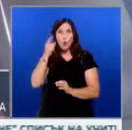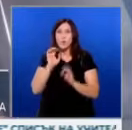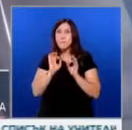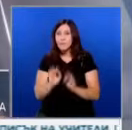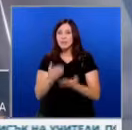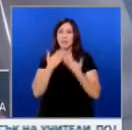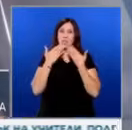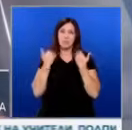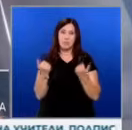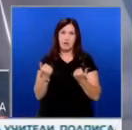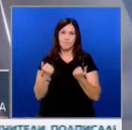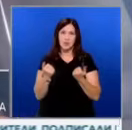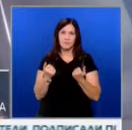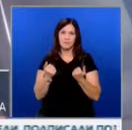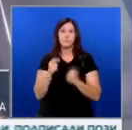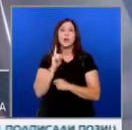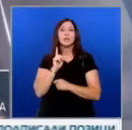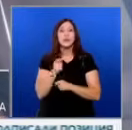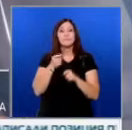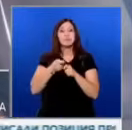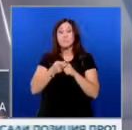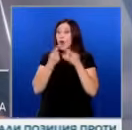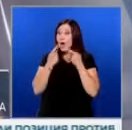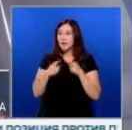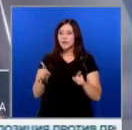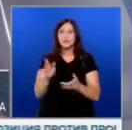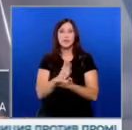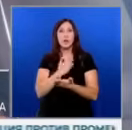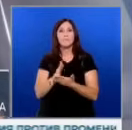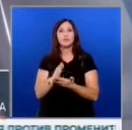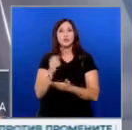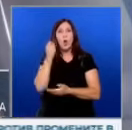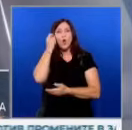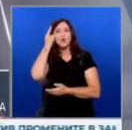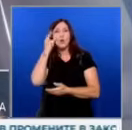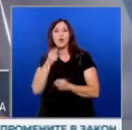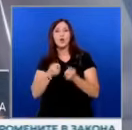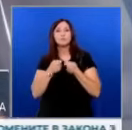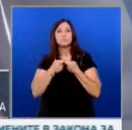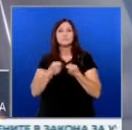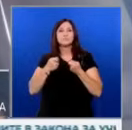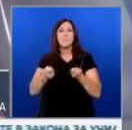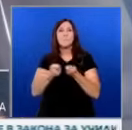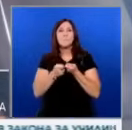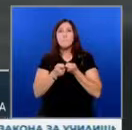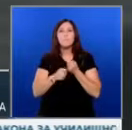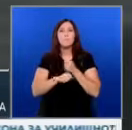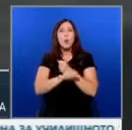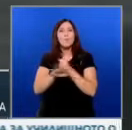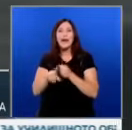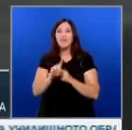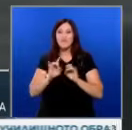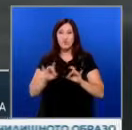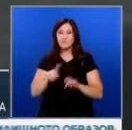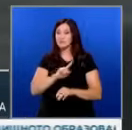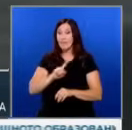няма. И трябва да се прави разлика между идеология, пропаганда и информация. Не